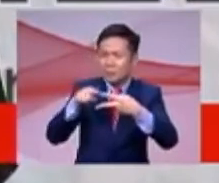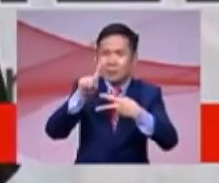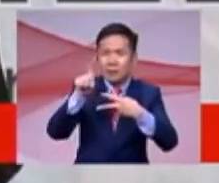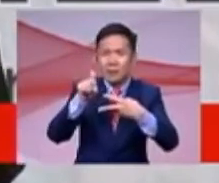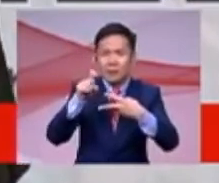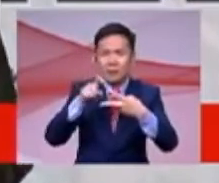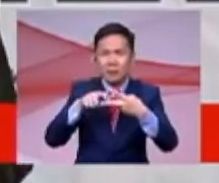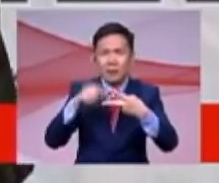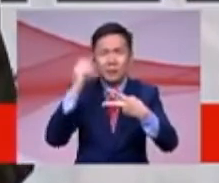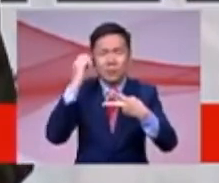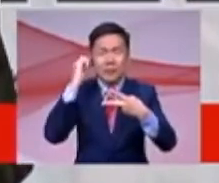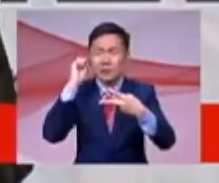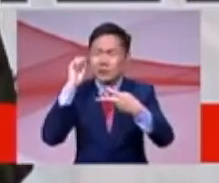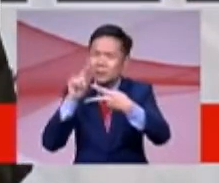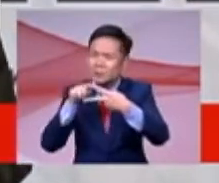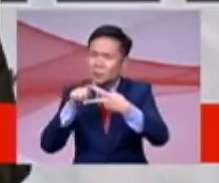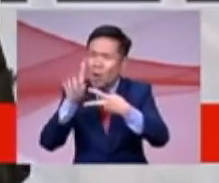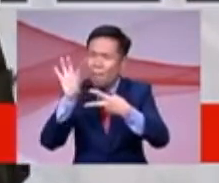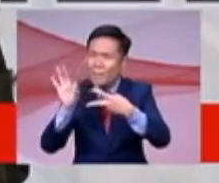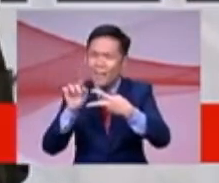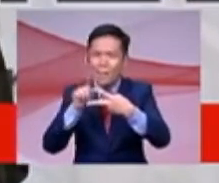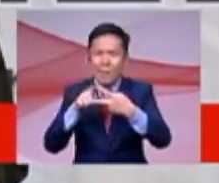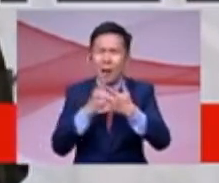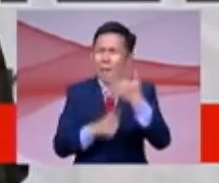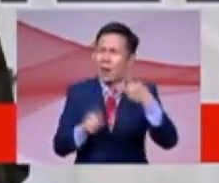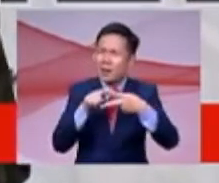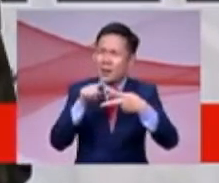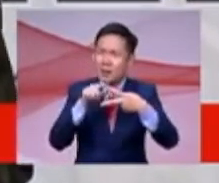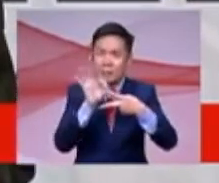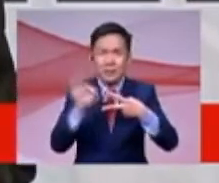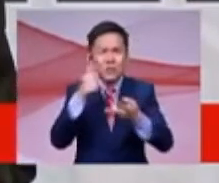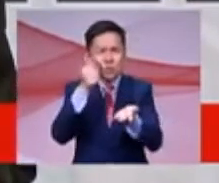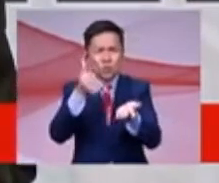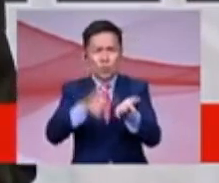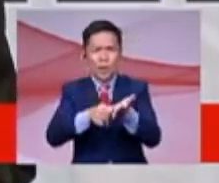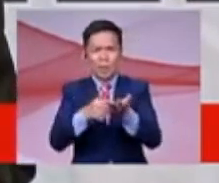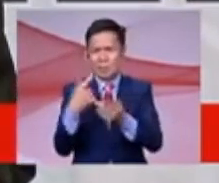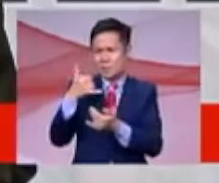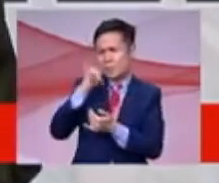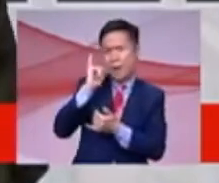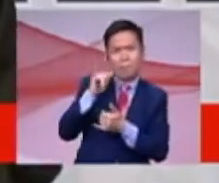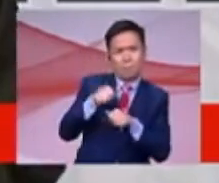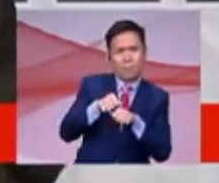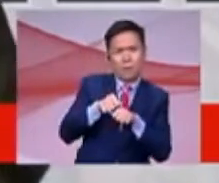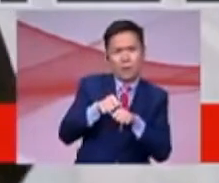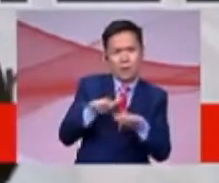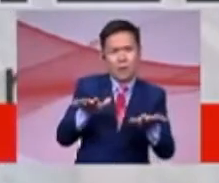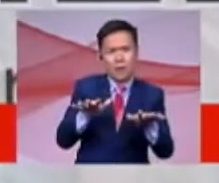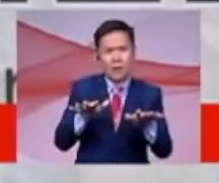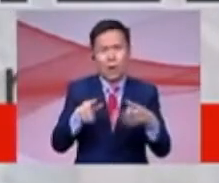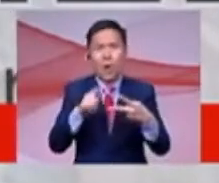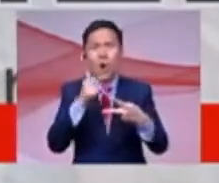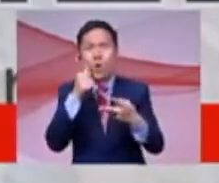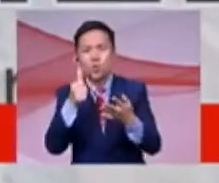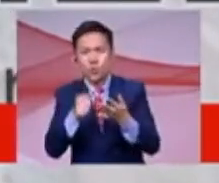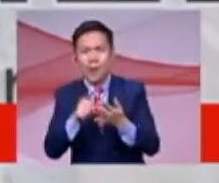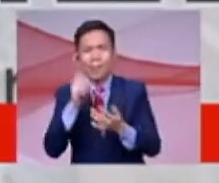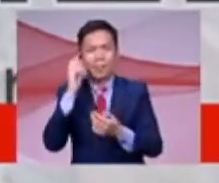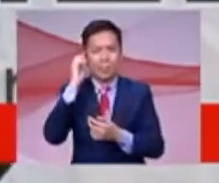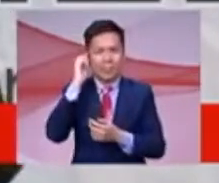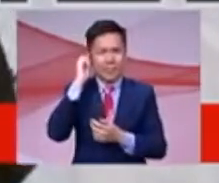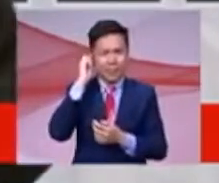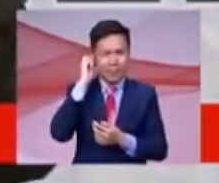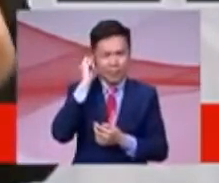tu apa yang kementerian boleh cadangkan? Yang mana? Soalan pertama. Yang pertama tu yang surat yang tular semalam. Yang untuk pengarah negeri. Surat tersebut ialah